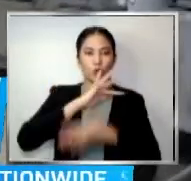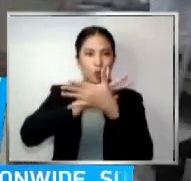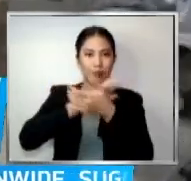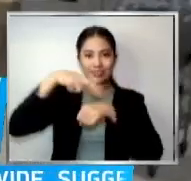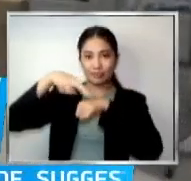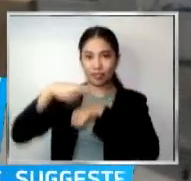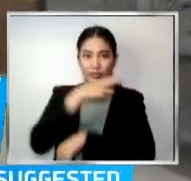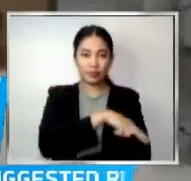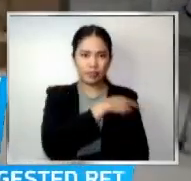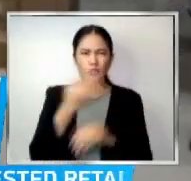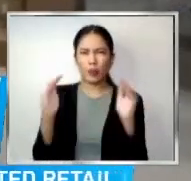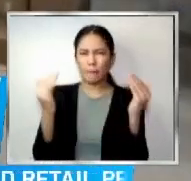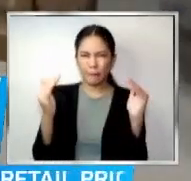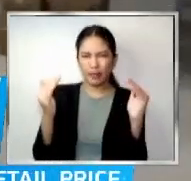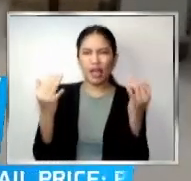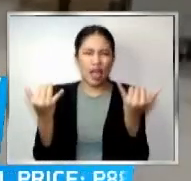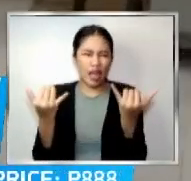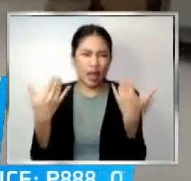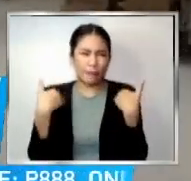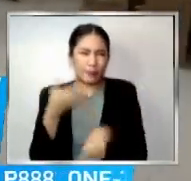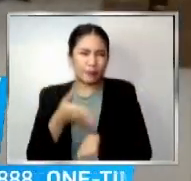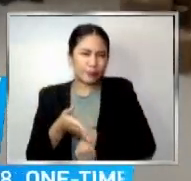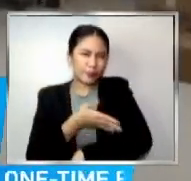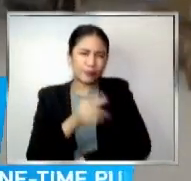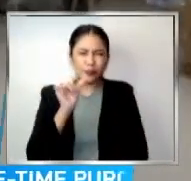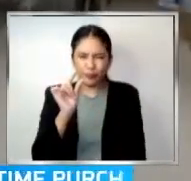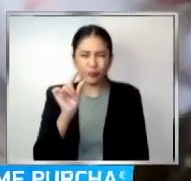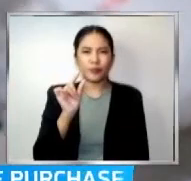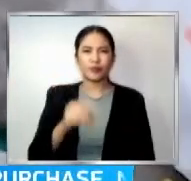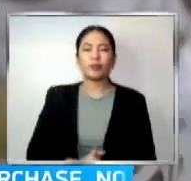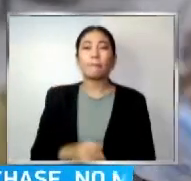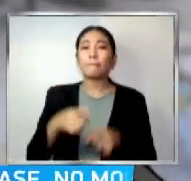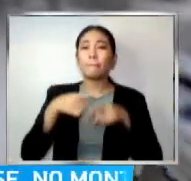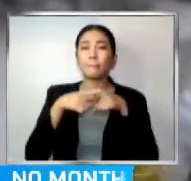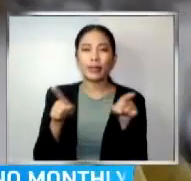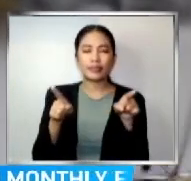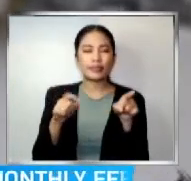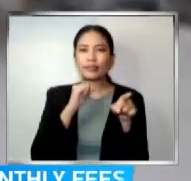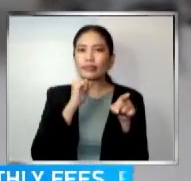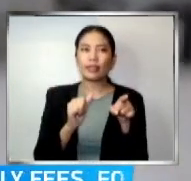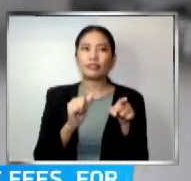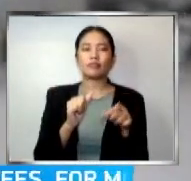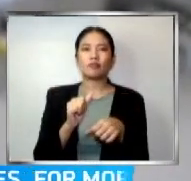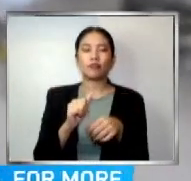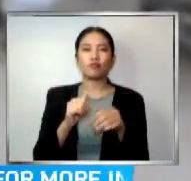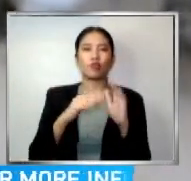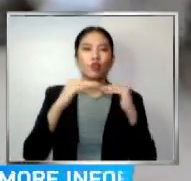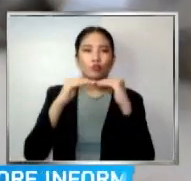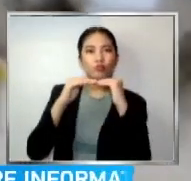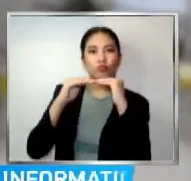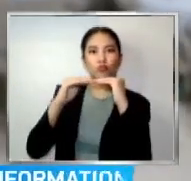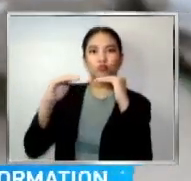sa tagapagsalita ng PGH na si Dr. Jonas Del Rosario. Pero hindi pa talaga consistently trending downward.